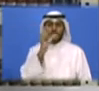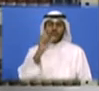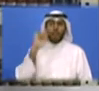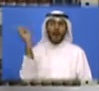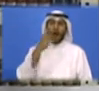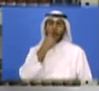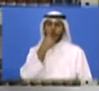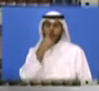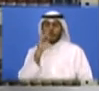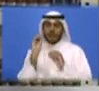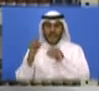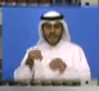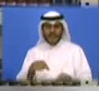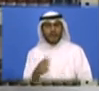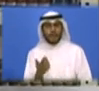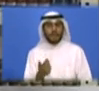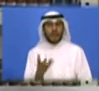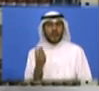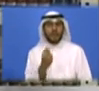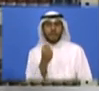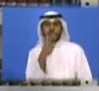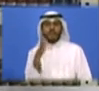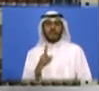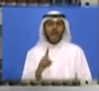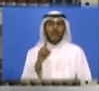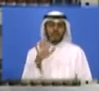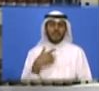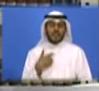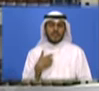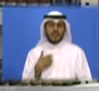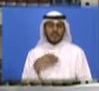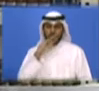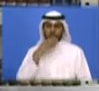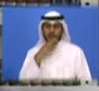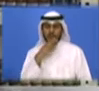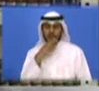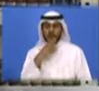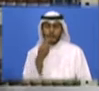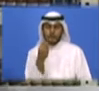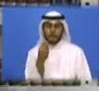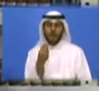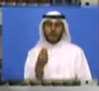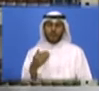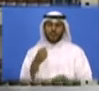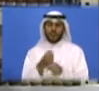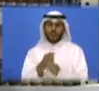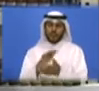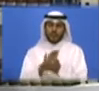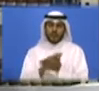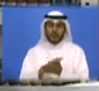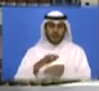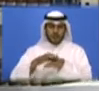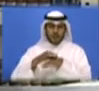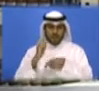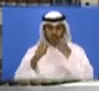قرابة الربع مليون، وبحمد الله تبارك وتعالى نتلمس يعني حلقات القرآن التي تكون